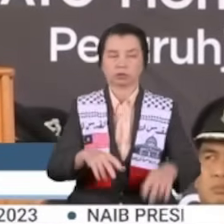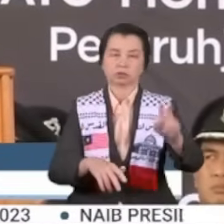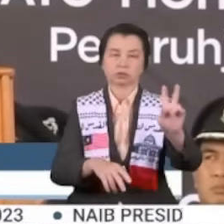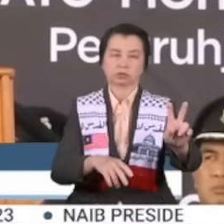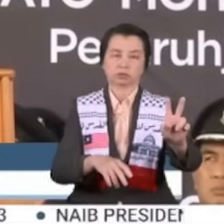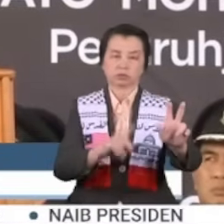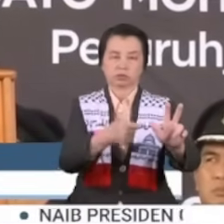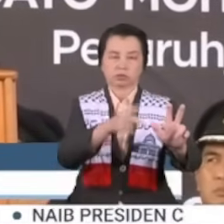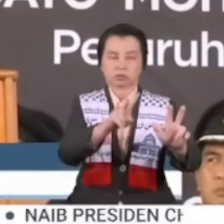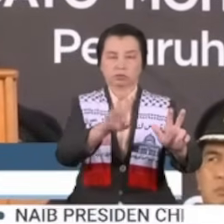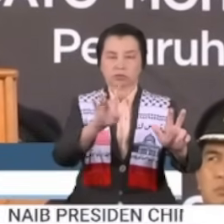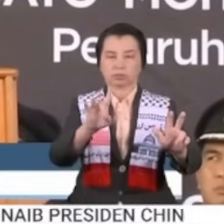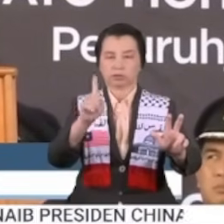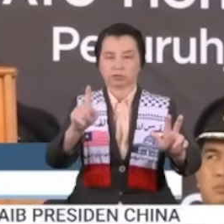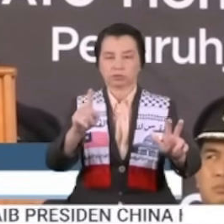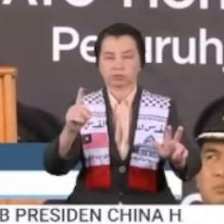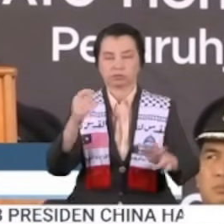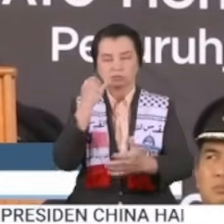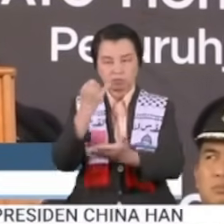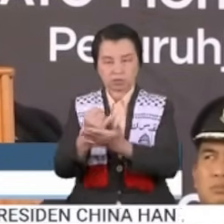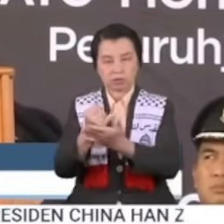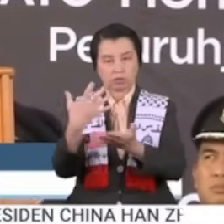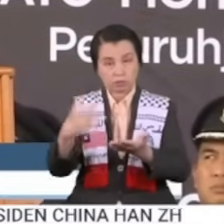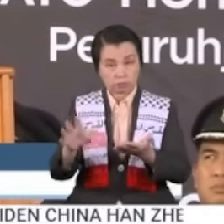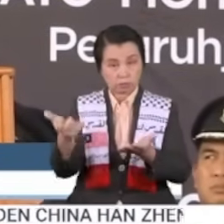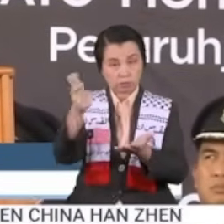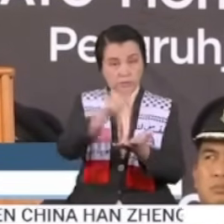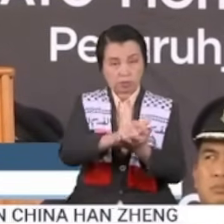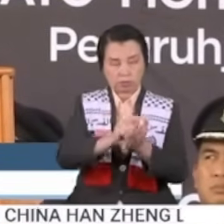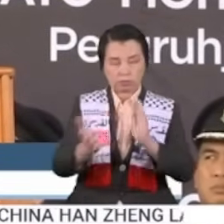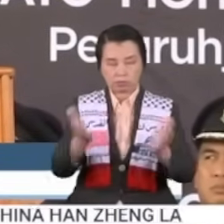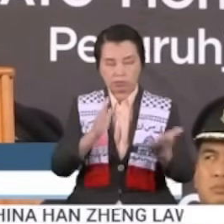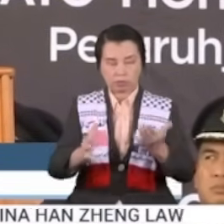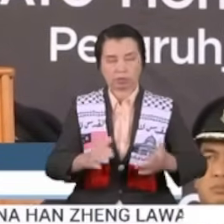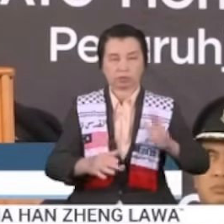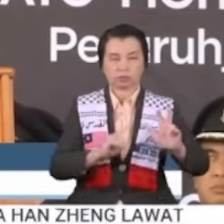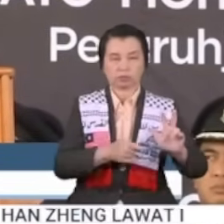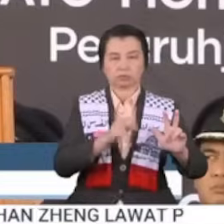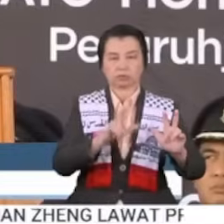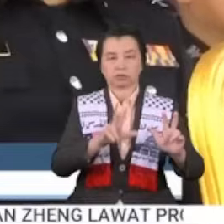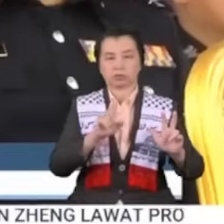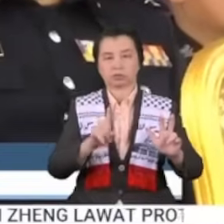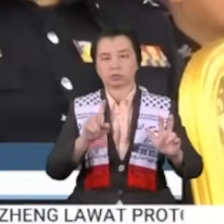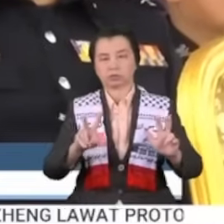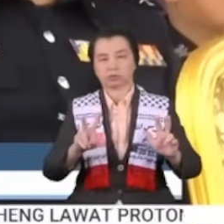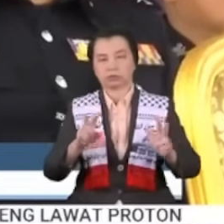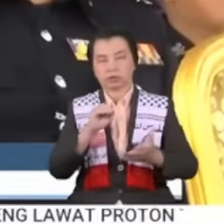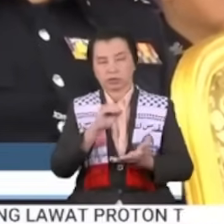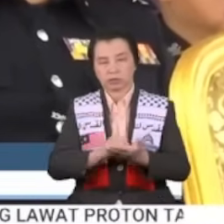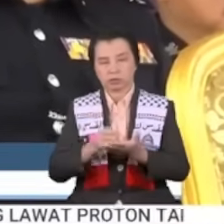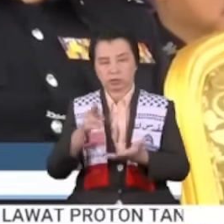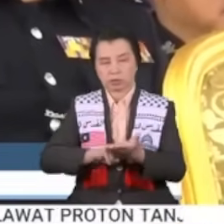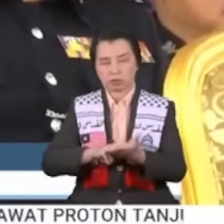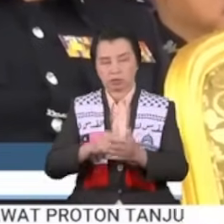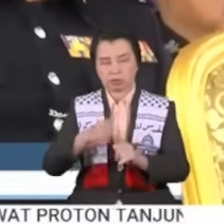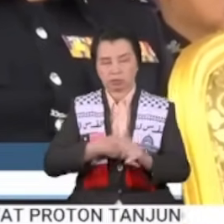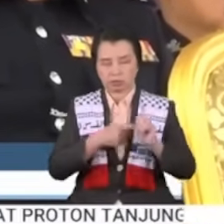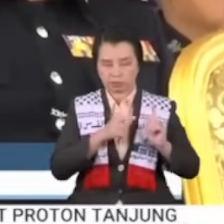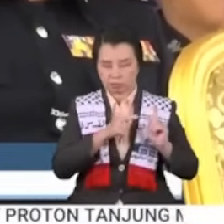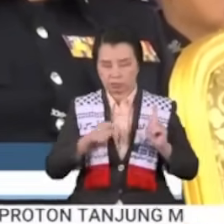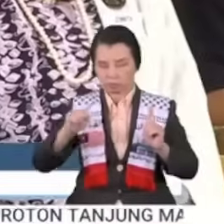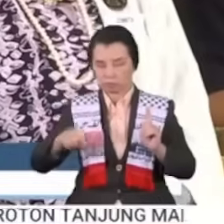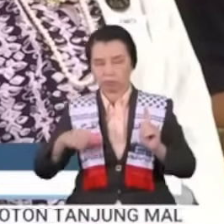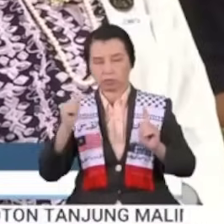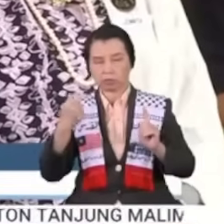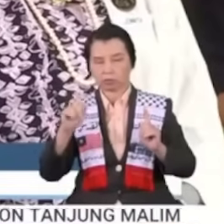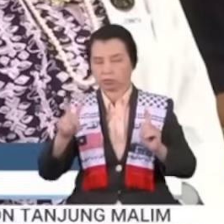202 81 kes jenayah Telah dilaporkan berbanding dengan 3312 kes direkodkan sepanjang Januari hingga